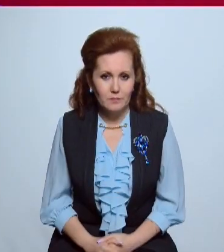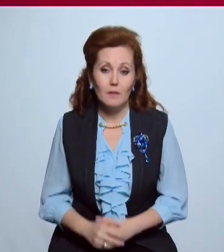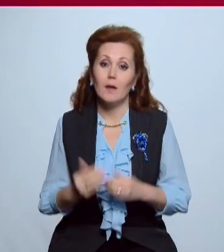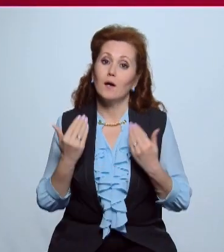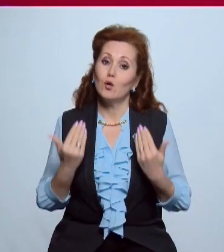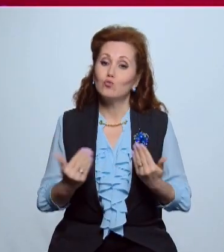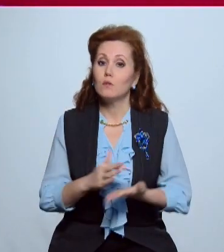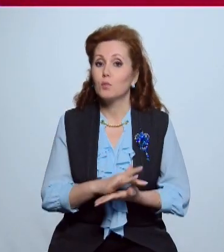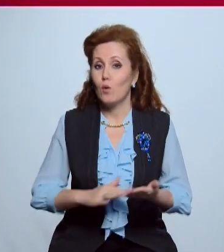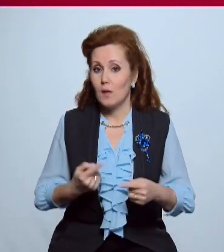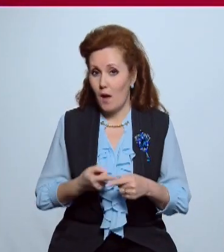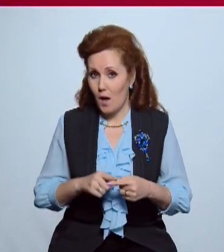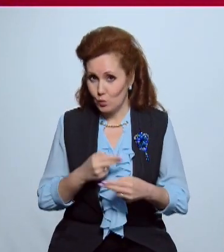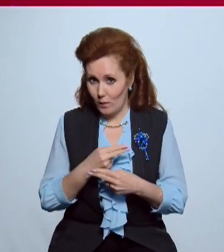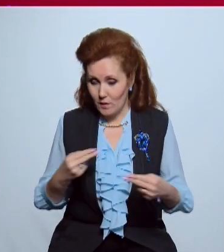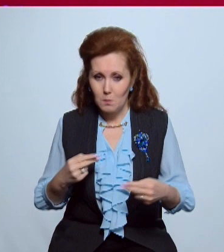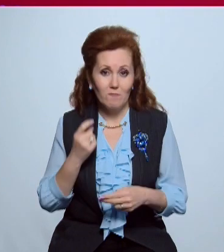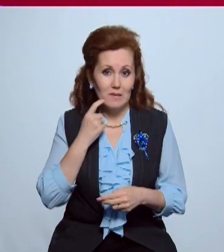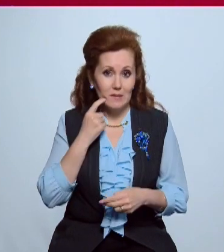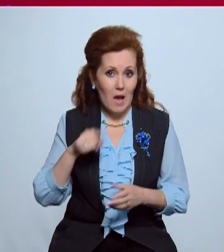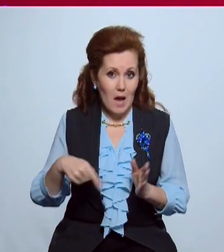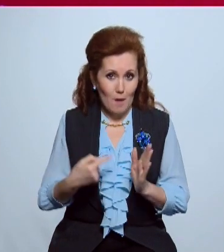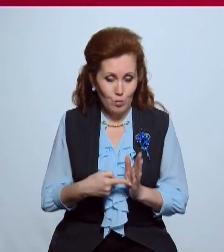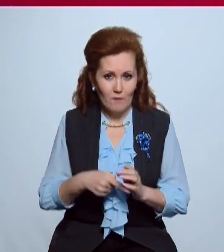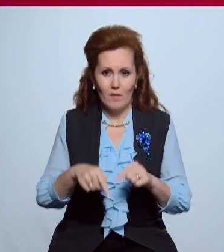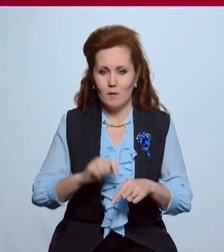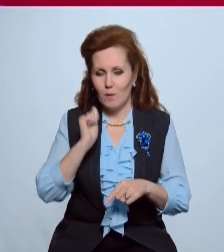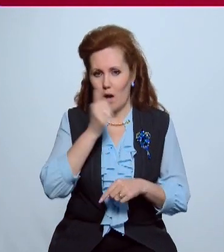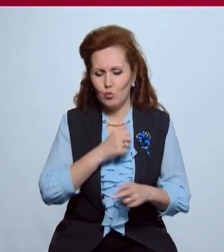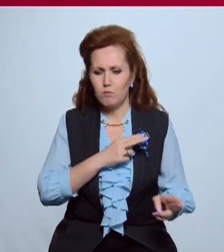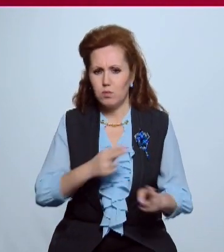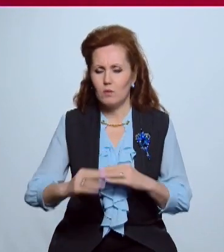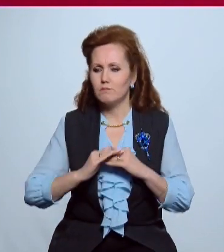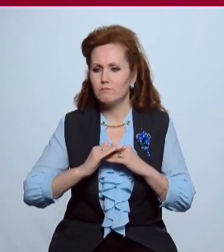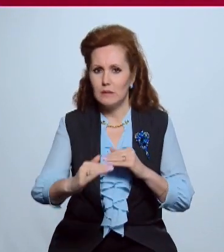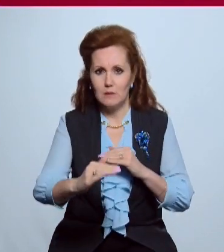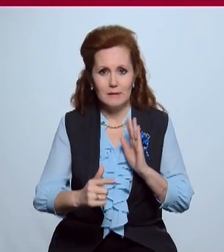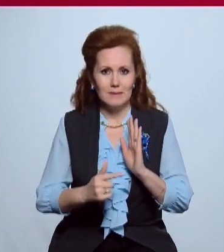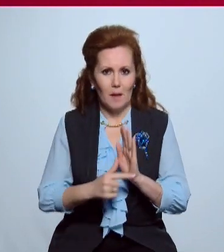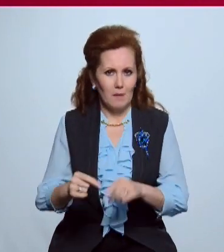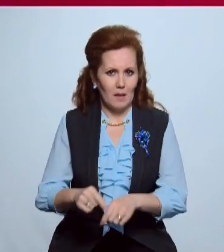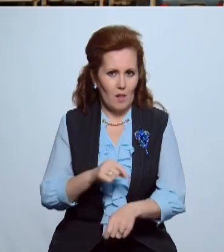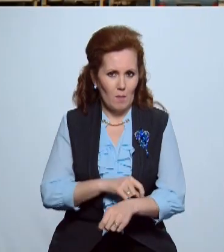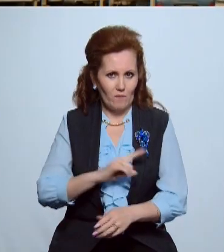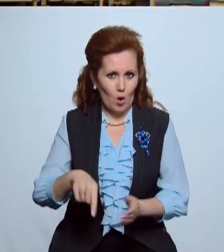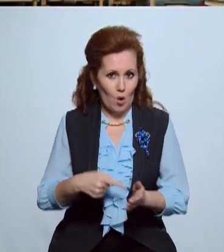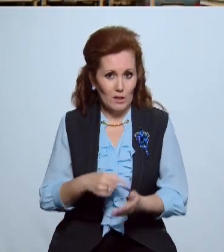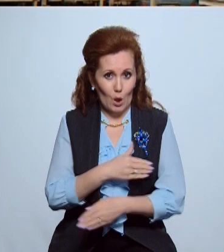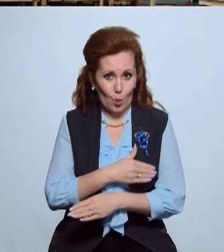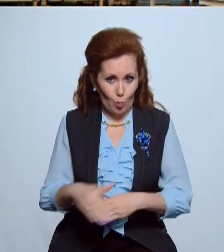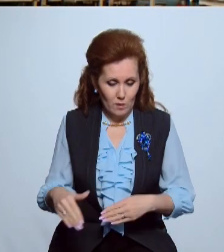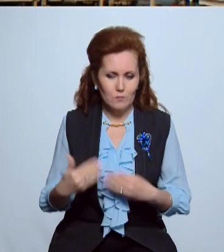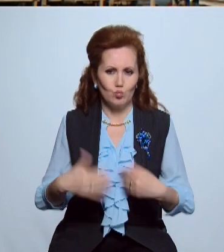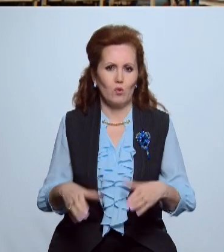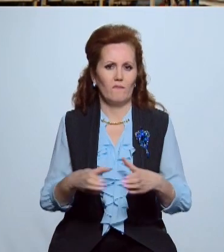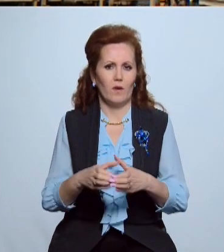И еще в продолжении дорожной темы. В Сарапуле в этом году в порядок приведут 7 километров городских улиц. Подрядчики уже приступили